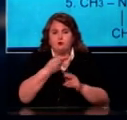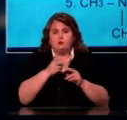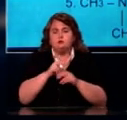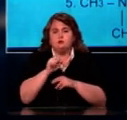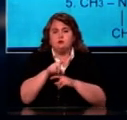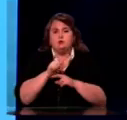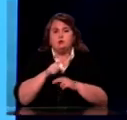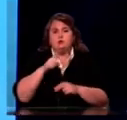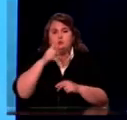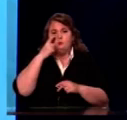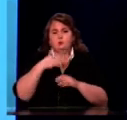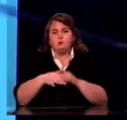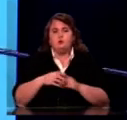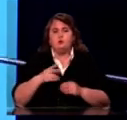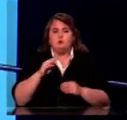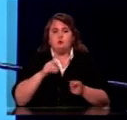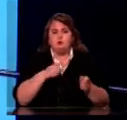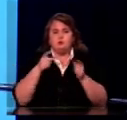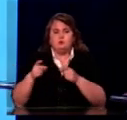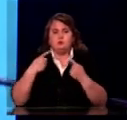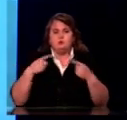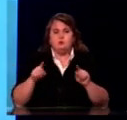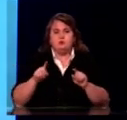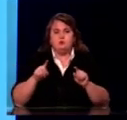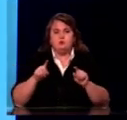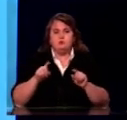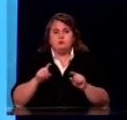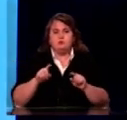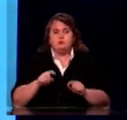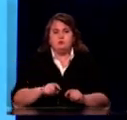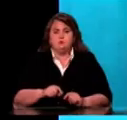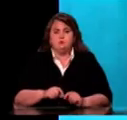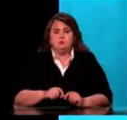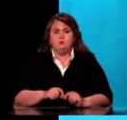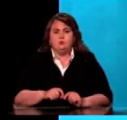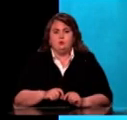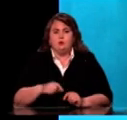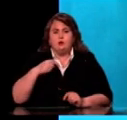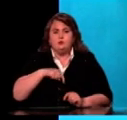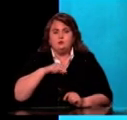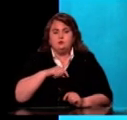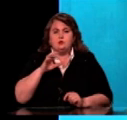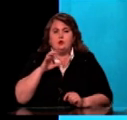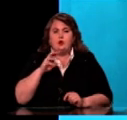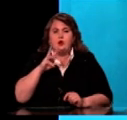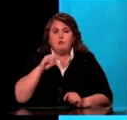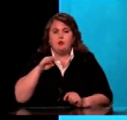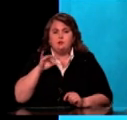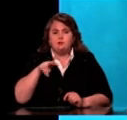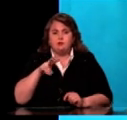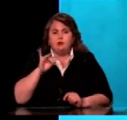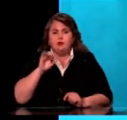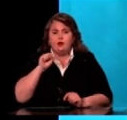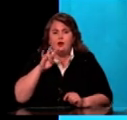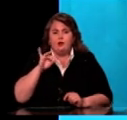этим заданием и поняли, давайте перейдем к следующему слайду. Характеристика метиламина и